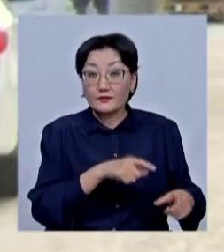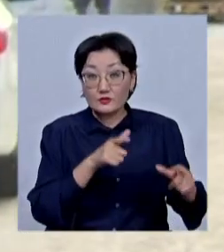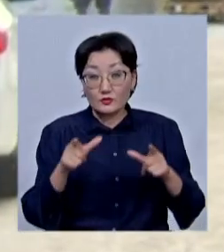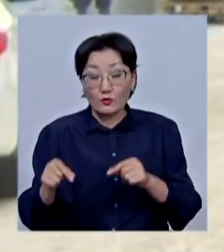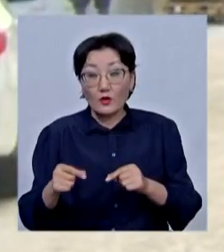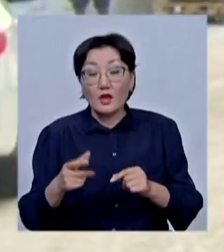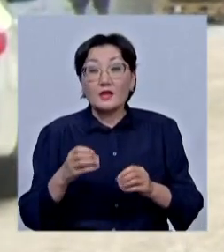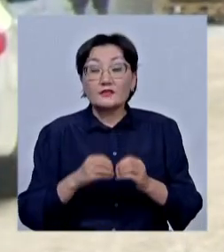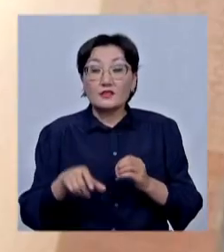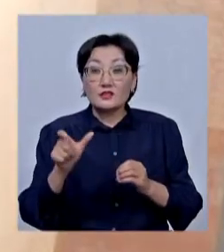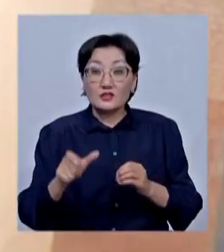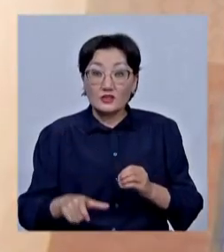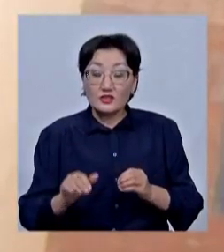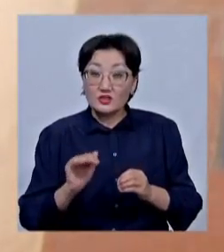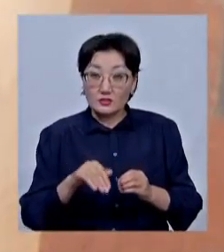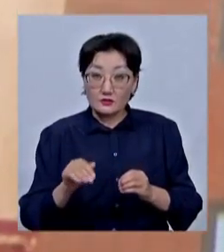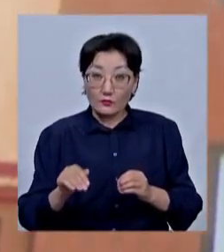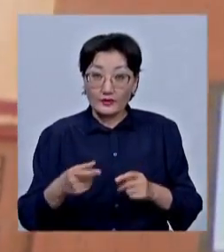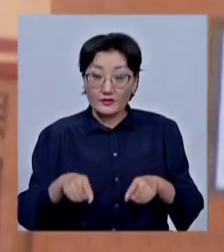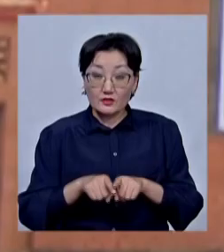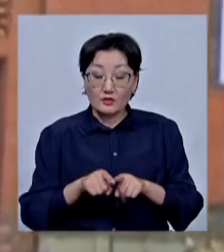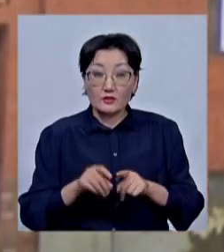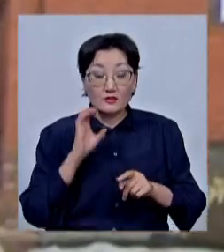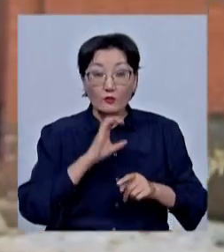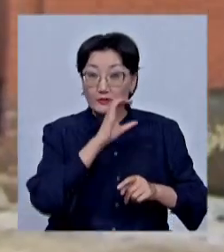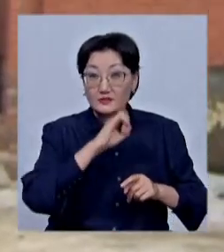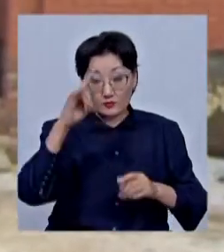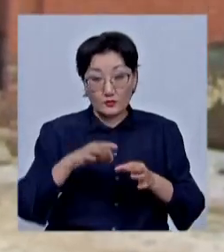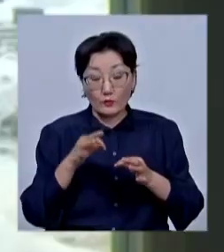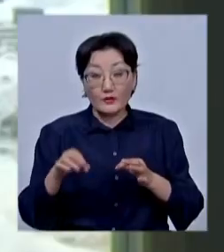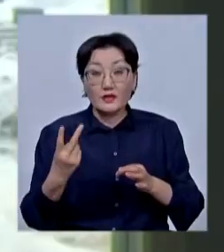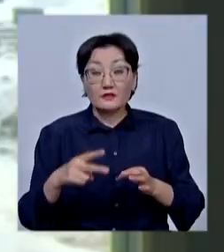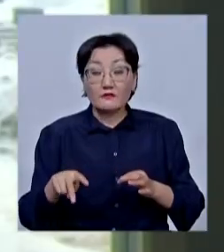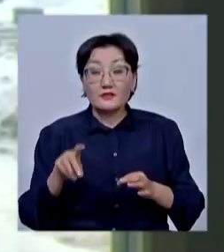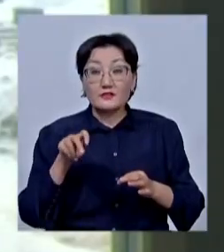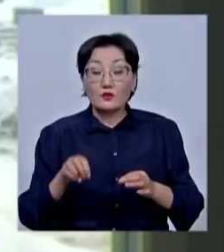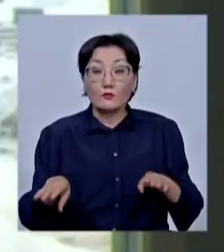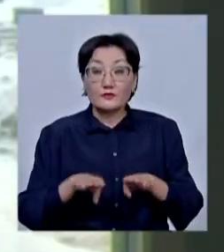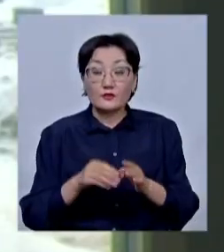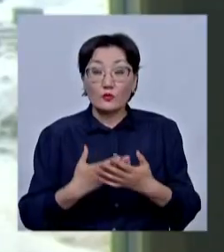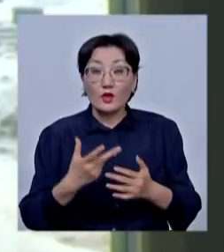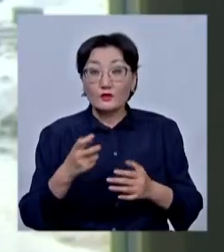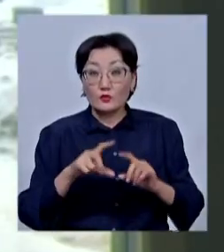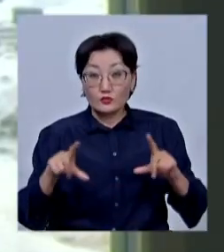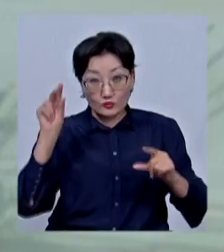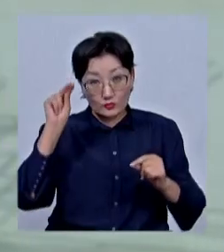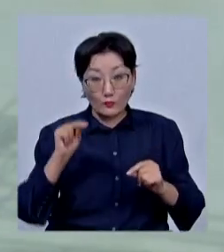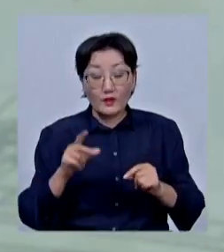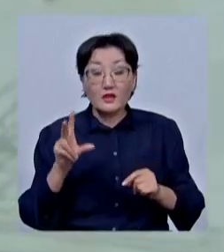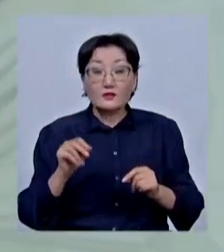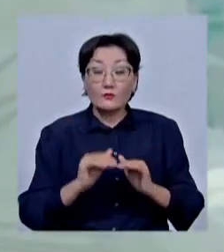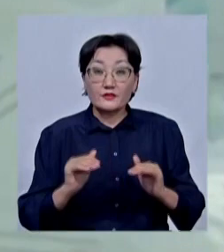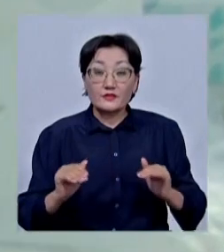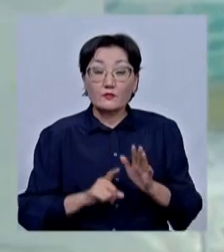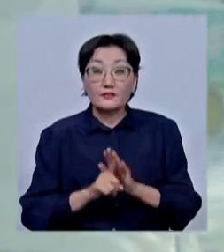около 10 тысяч казахстанцев. В связи с этим в Северо-Казахстанской области за 20 лет закрыто около 300 школ. Количество